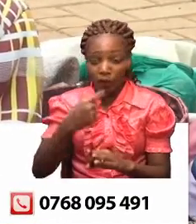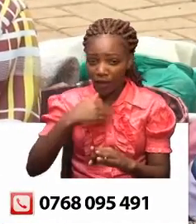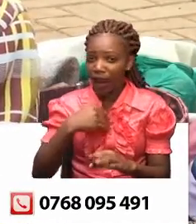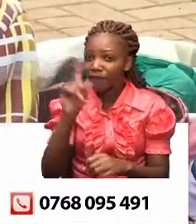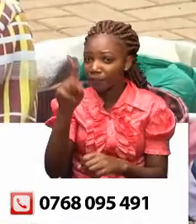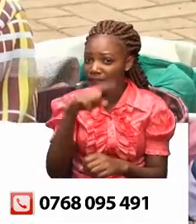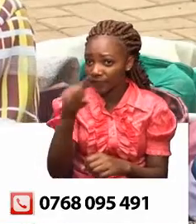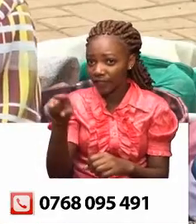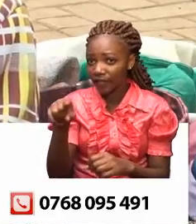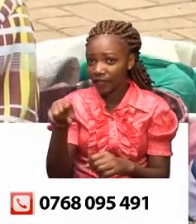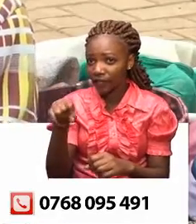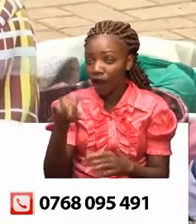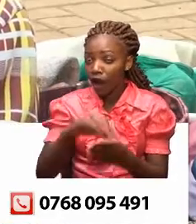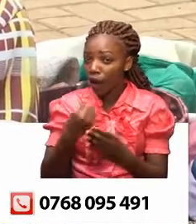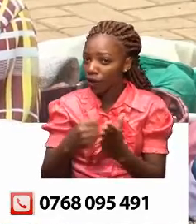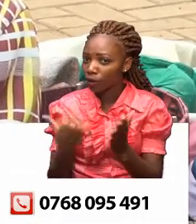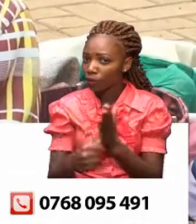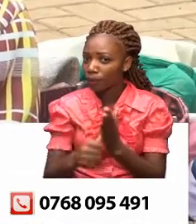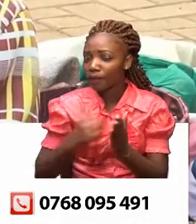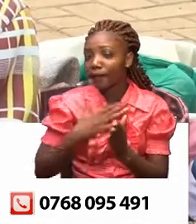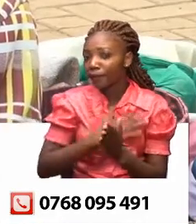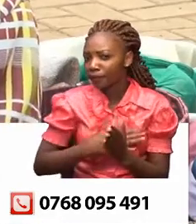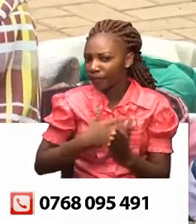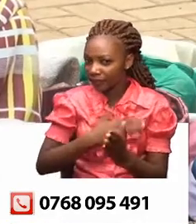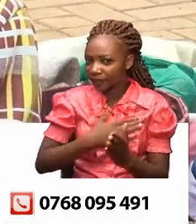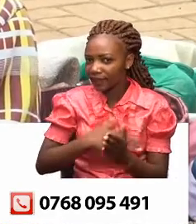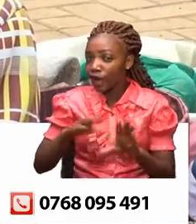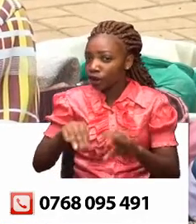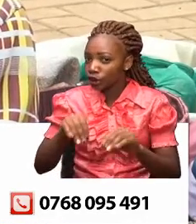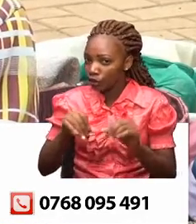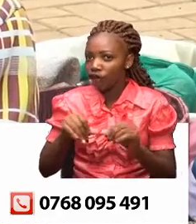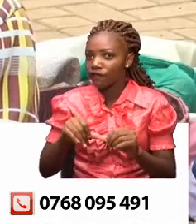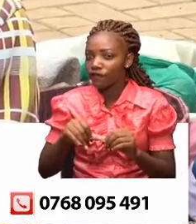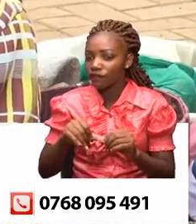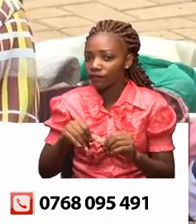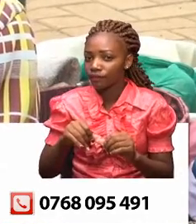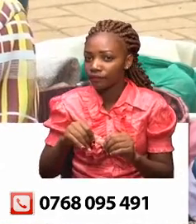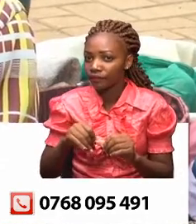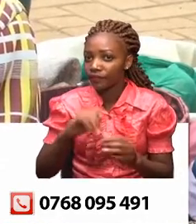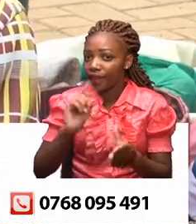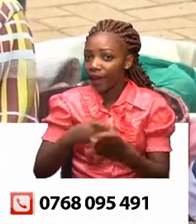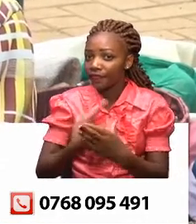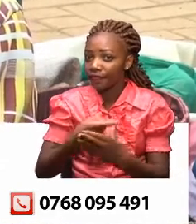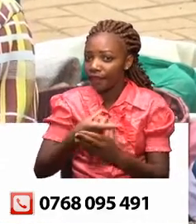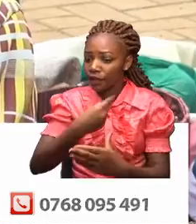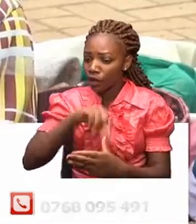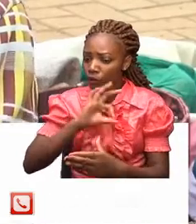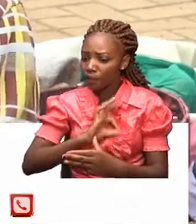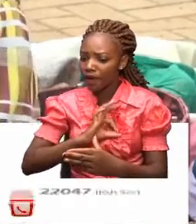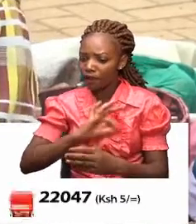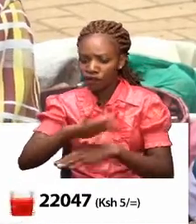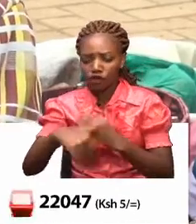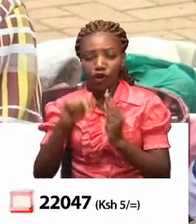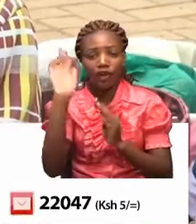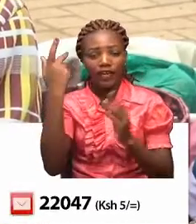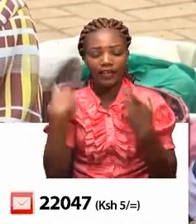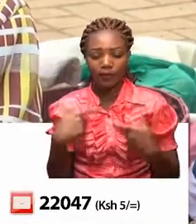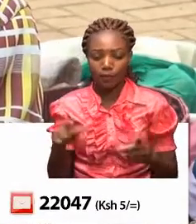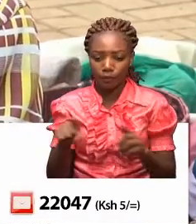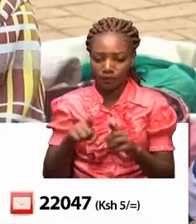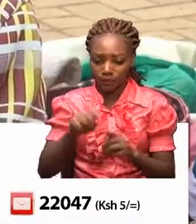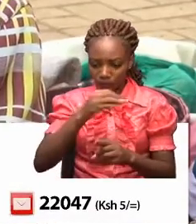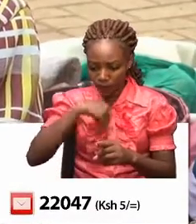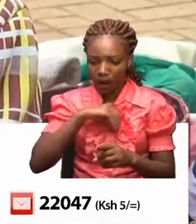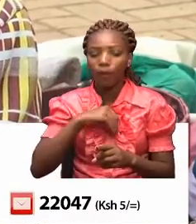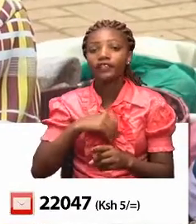ama tashwishi waweze kutekeleza ili iweze kunufaisha kila Mkenya na pia sisi